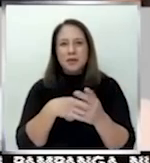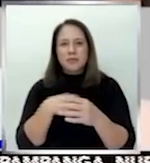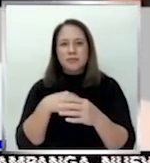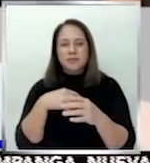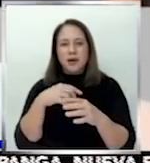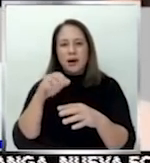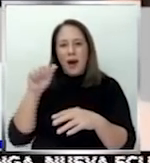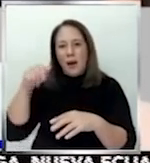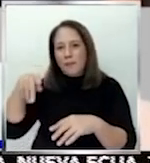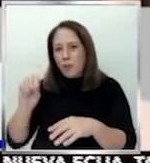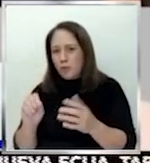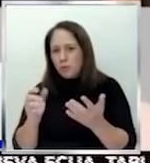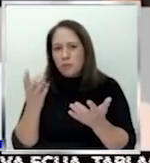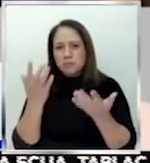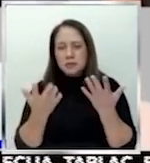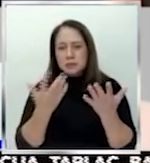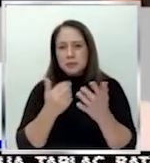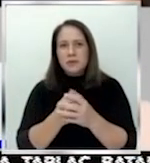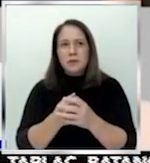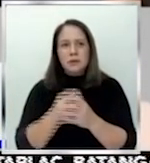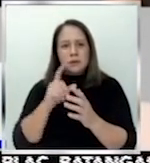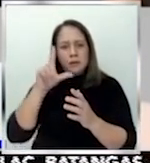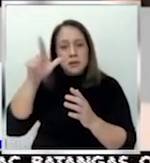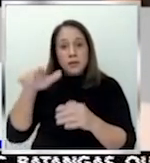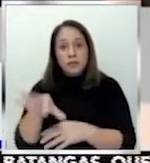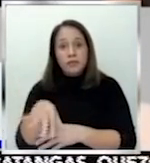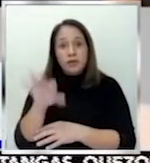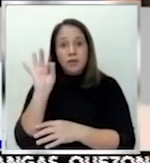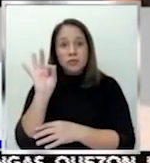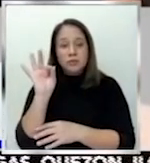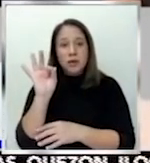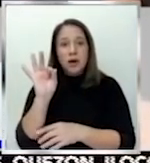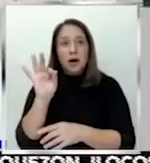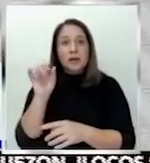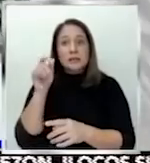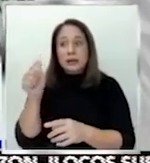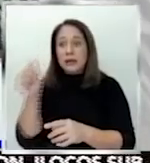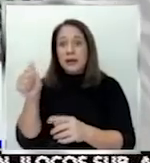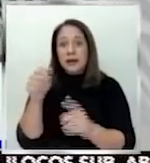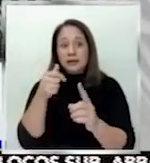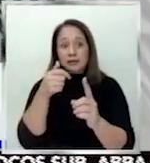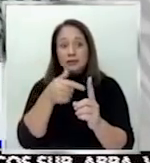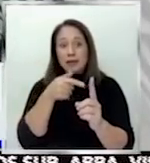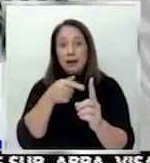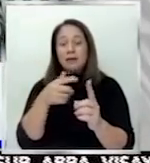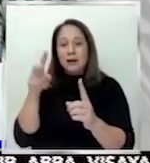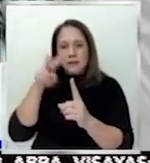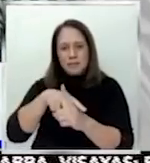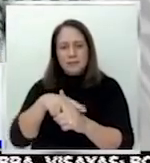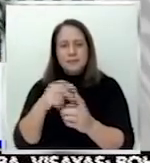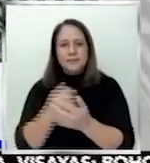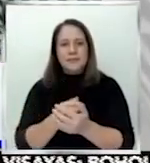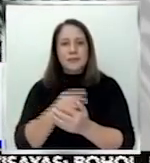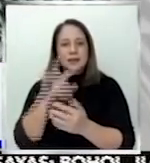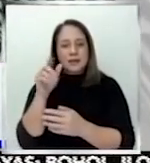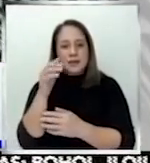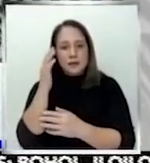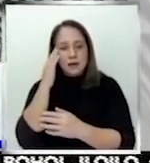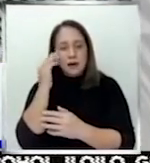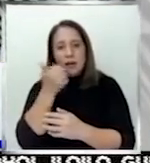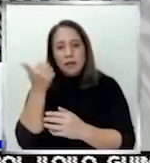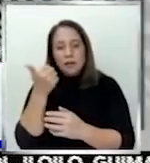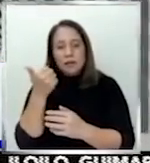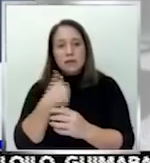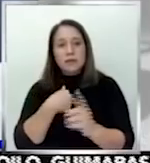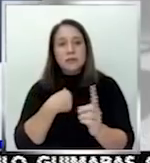And then later we found out na siya pala mismo yung nag-a-apply. Nang malaman na rin daw ng ibang aplikante na si tatay pala mismo